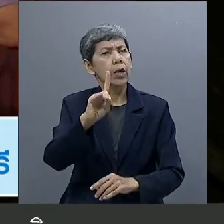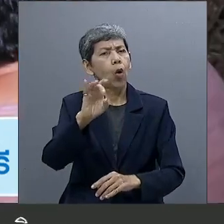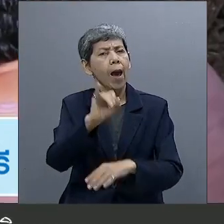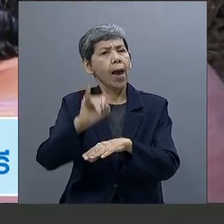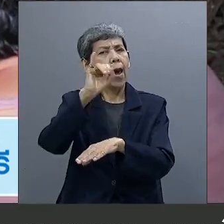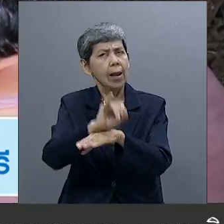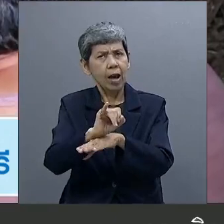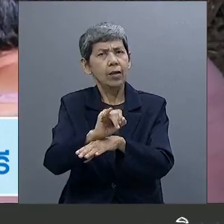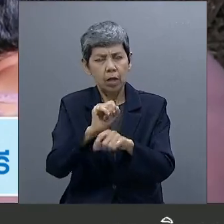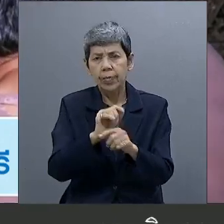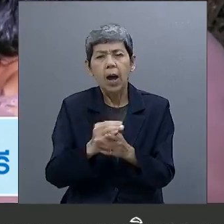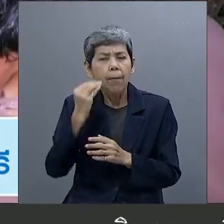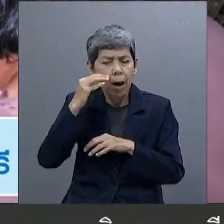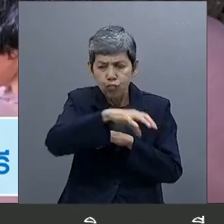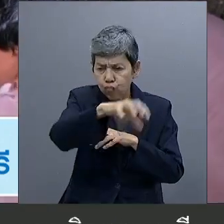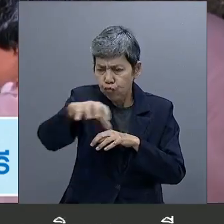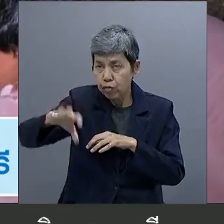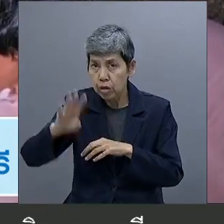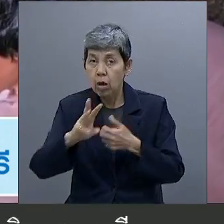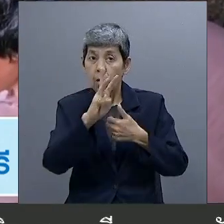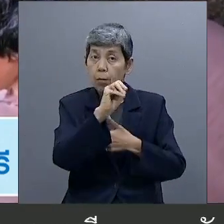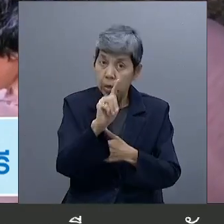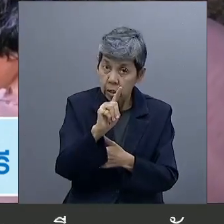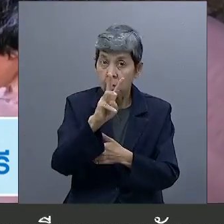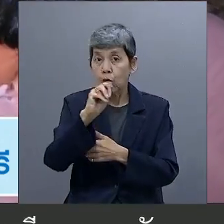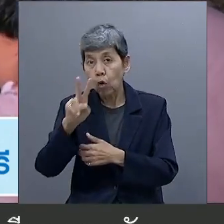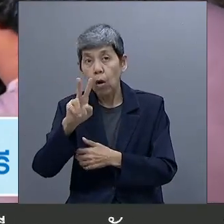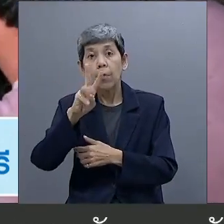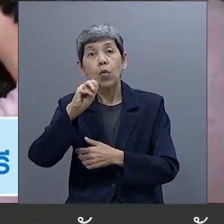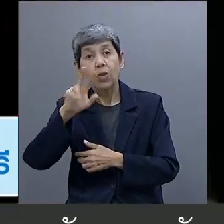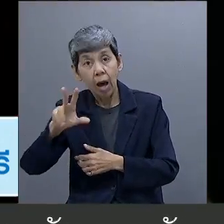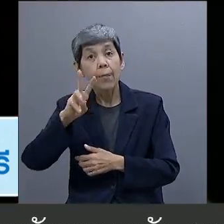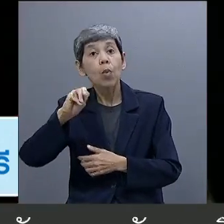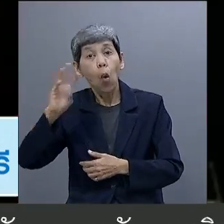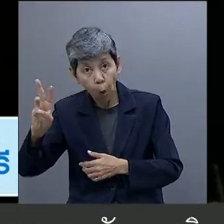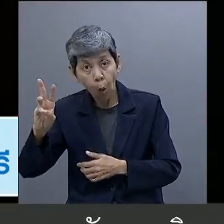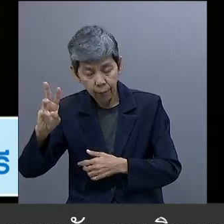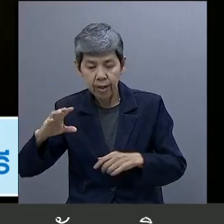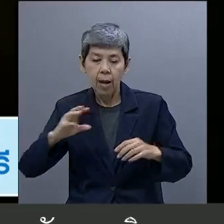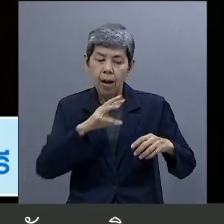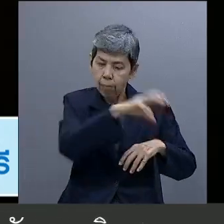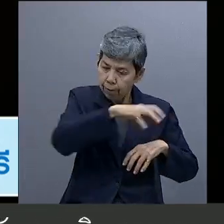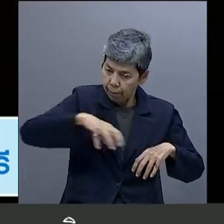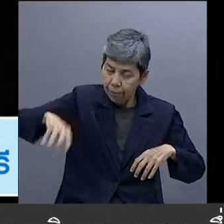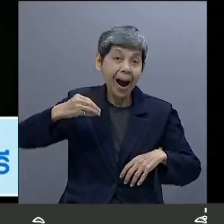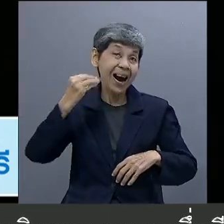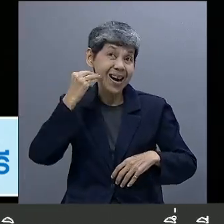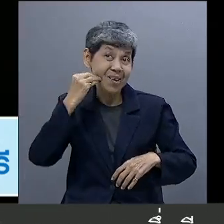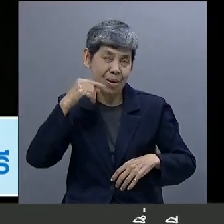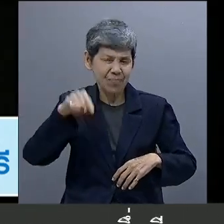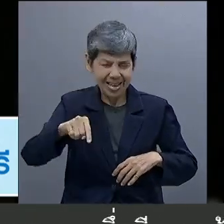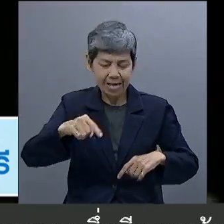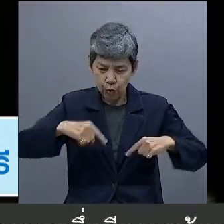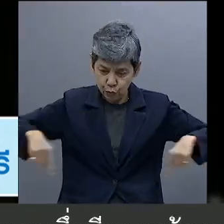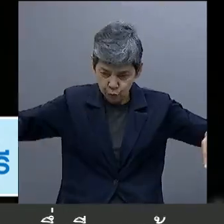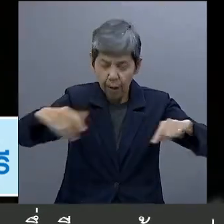ครอบคลุมพื้นที่4หมู่บ้านด้วยกันก็คือหมู่ที่1หมู่ที่2หมู่ที่3และหมู่ที่6ของตำบลหนองอ้อโดยพื้นที่โดยรอบน